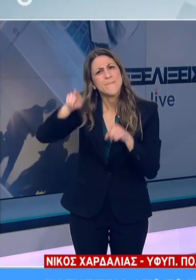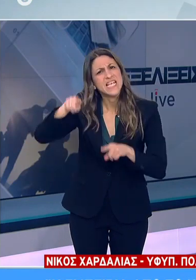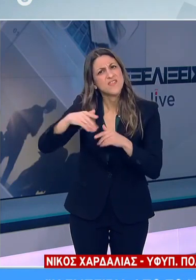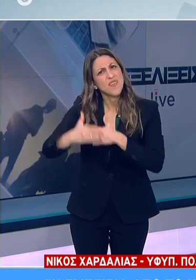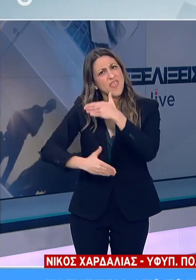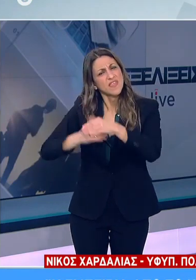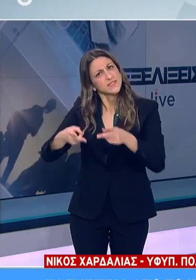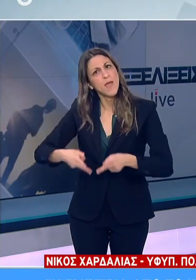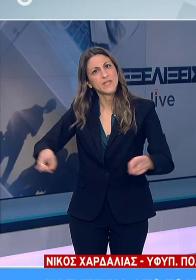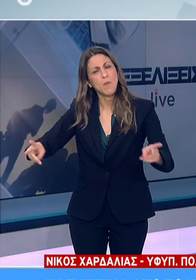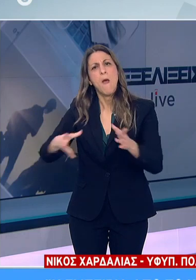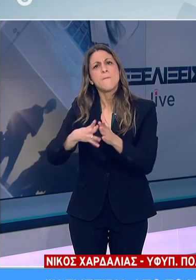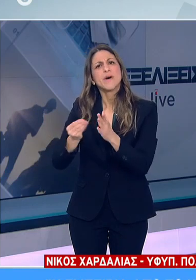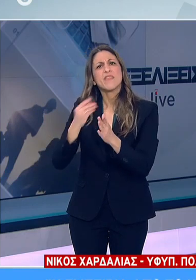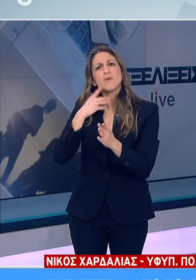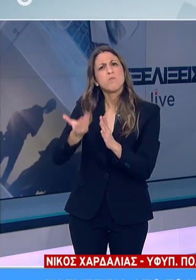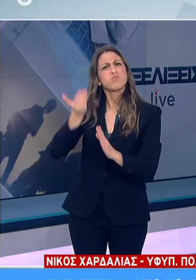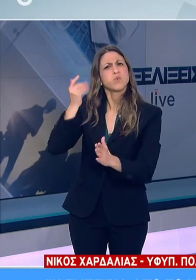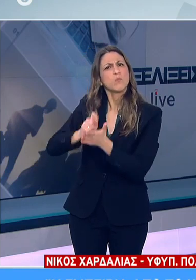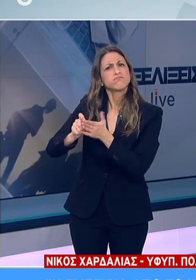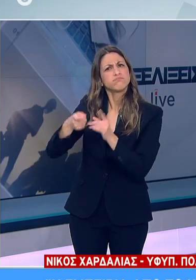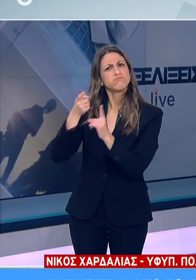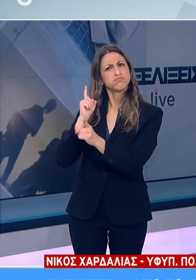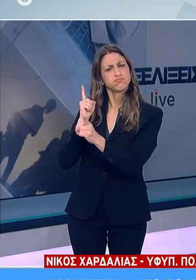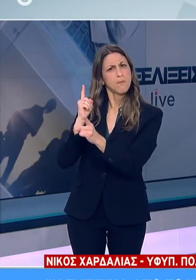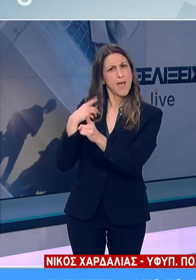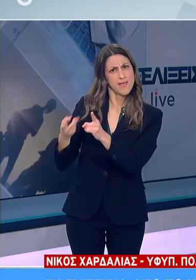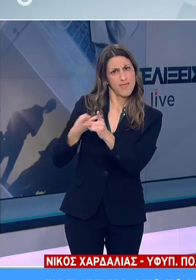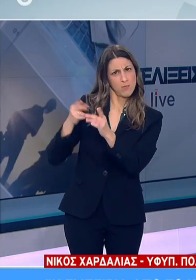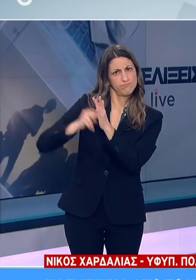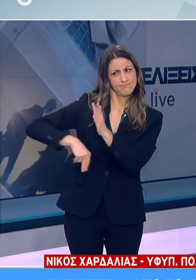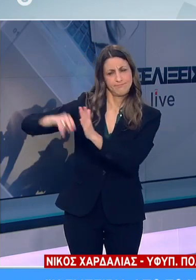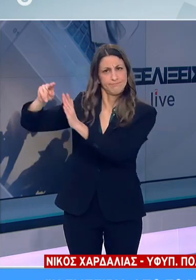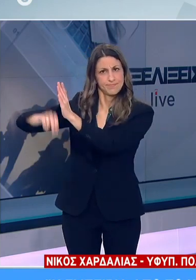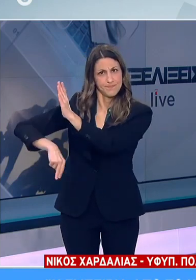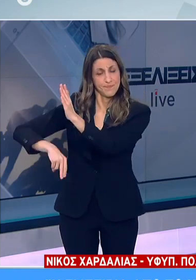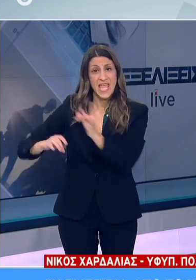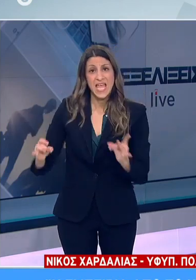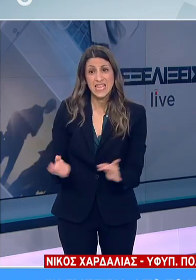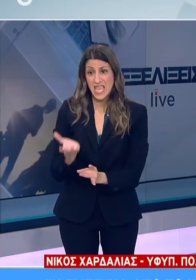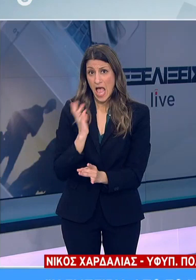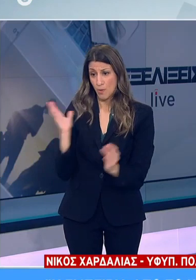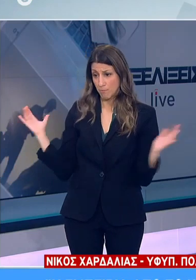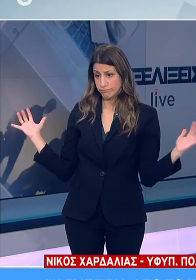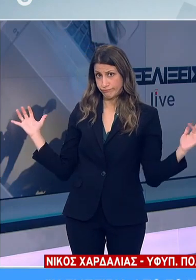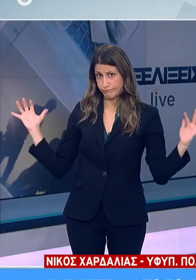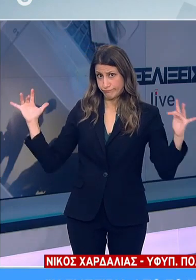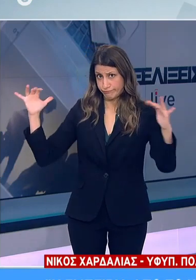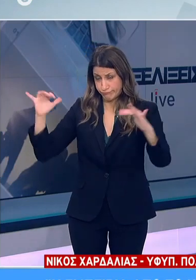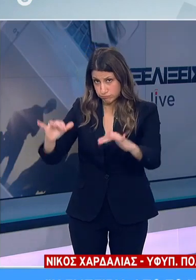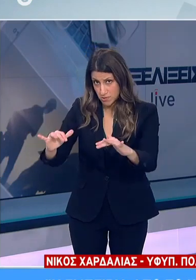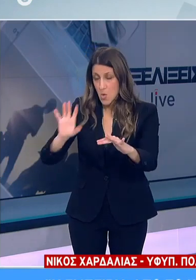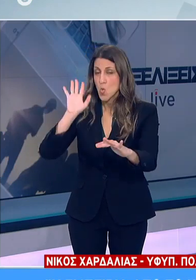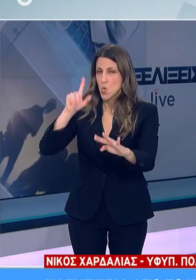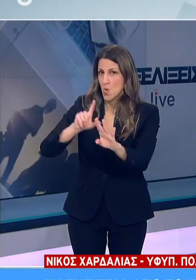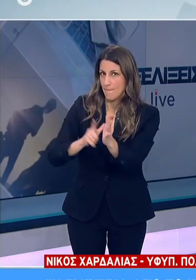όπως για παράδειγμα εκείνες των συνενετικών προσημειώσεων. Σημειώνεται ότι για την ελαχιστοποίηση των όποιων φαινομένων συνωστισμού, η διαδικασία